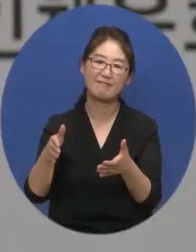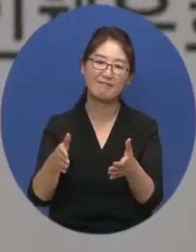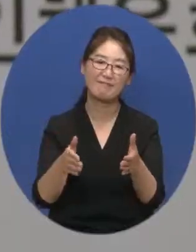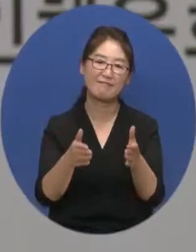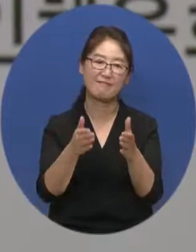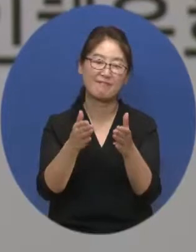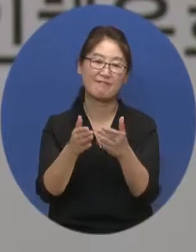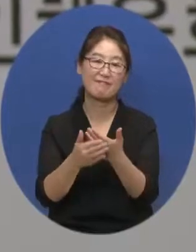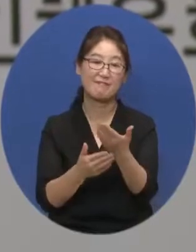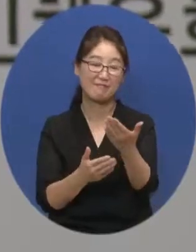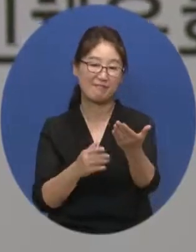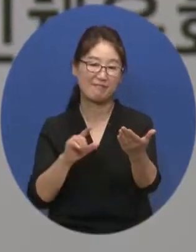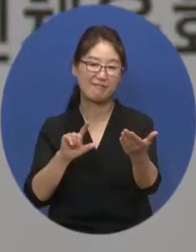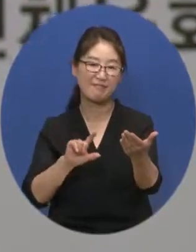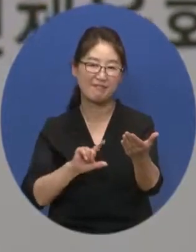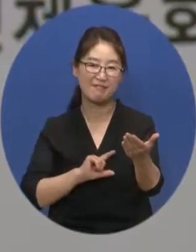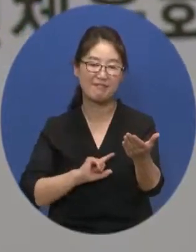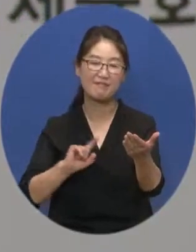너의 이름